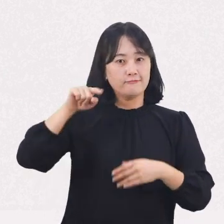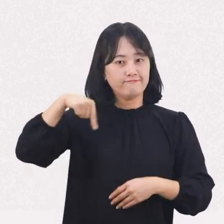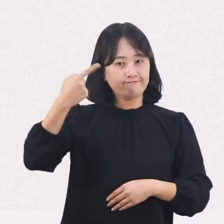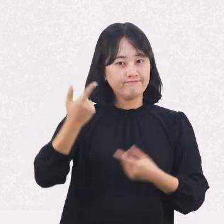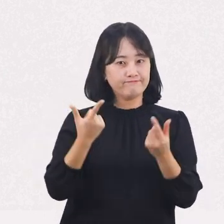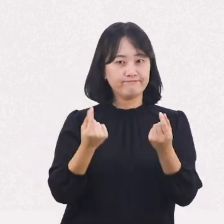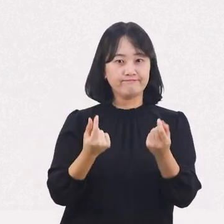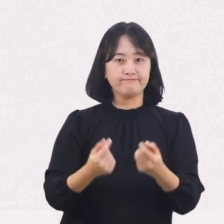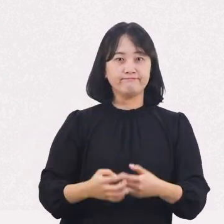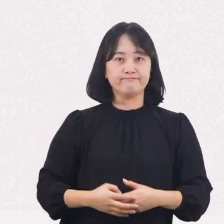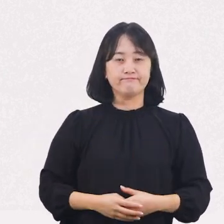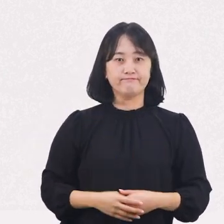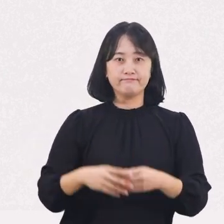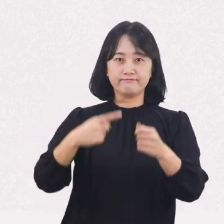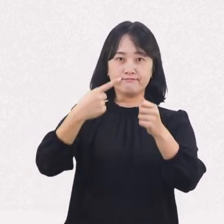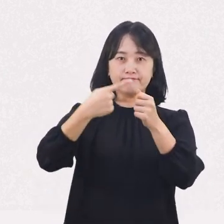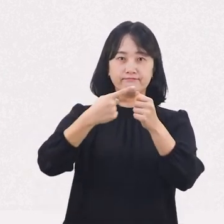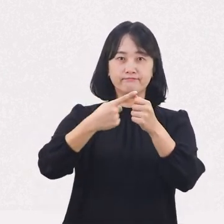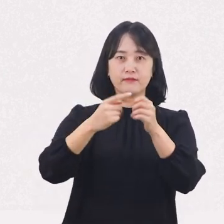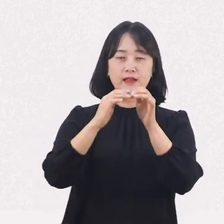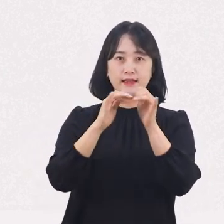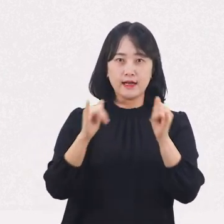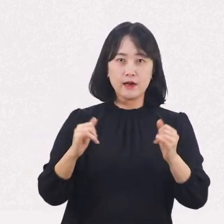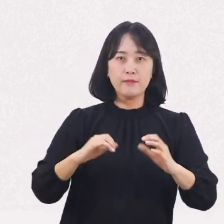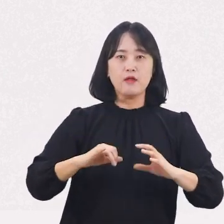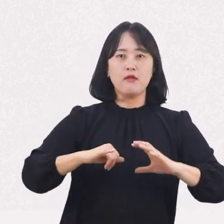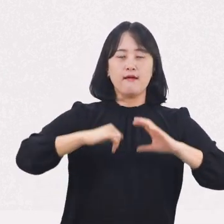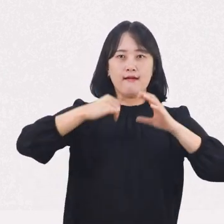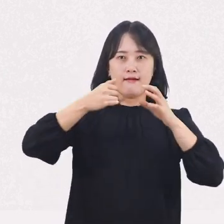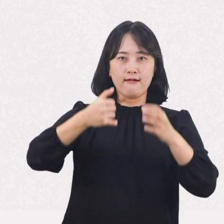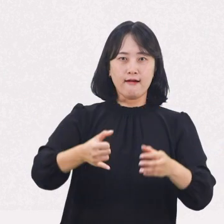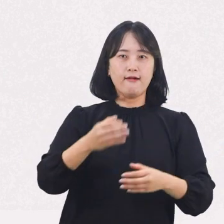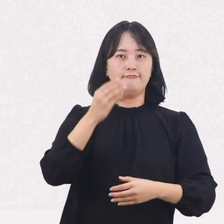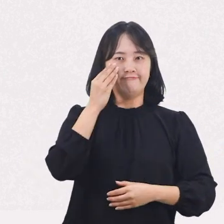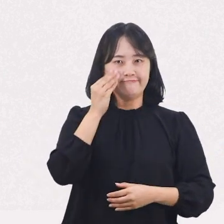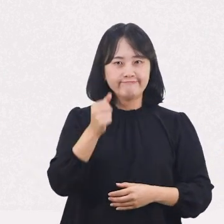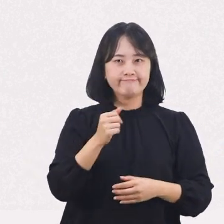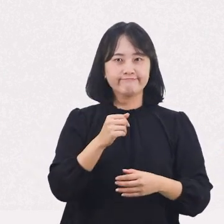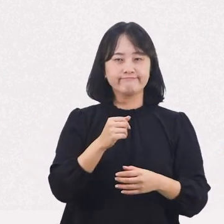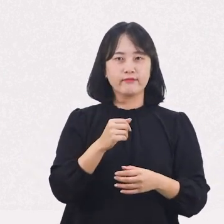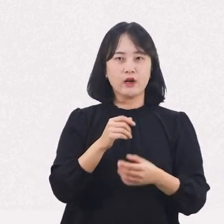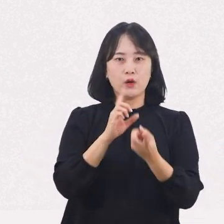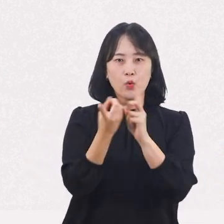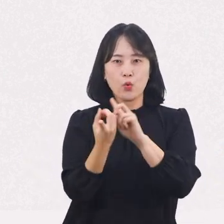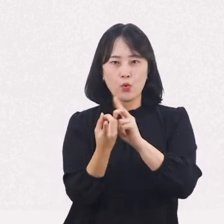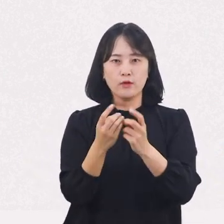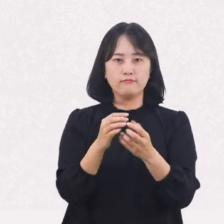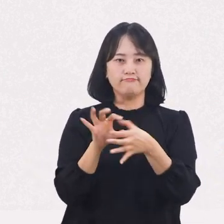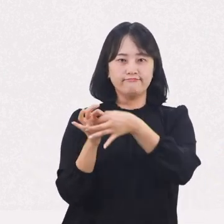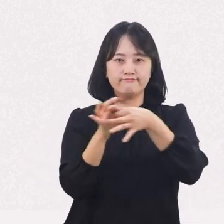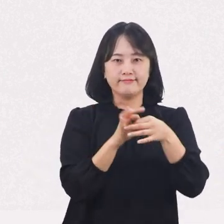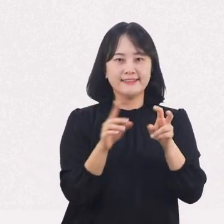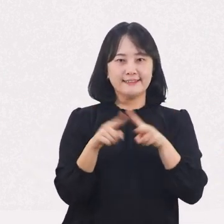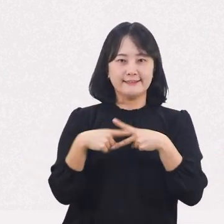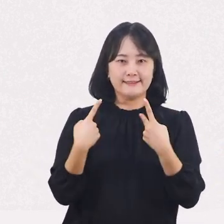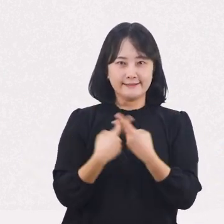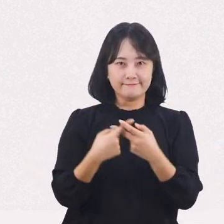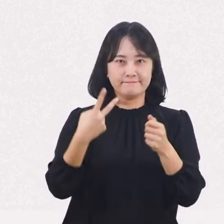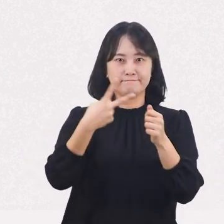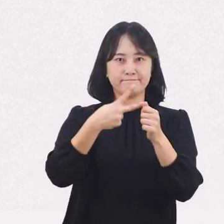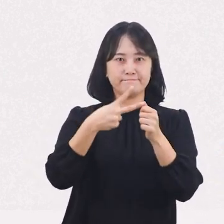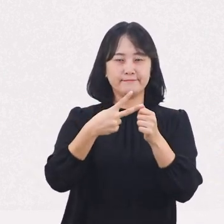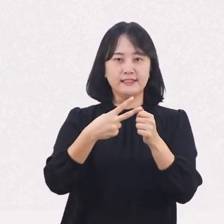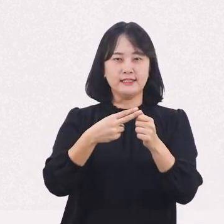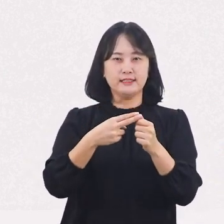같습니다. 1. 인류와 세계를 역동적, 유기적, 상호의존적 체계로 이해하기.